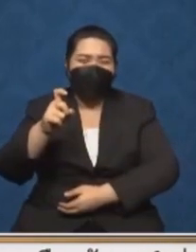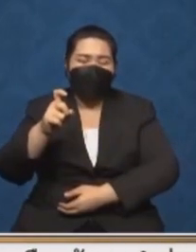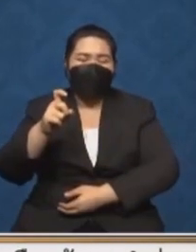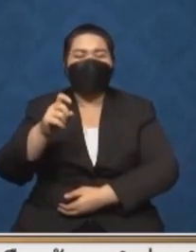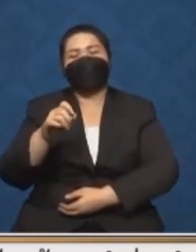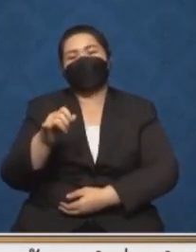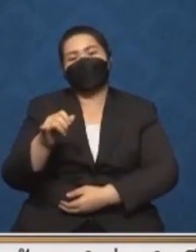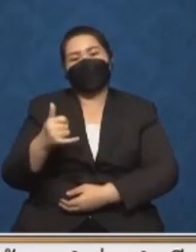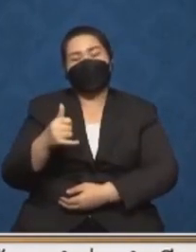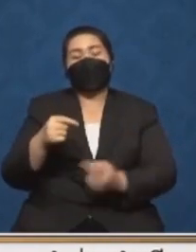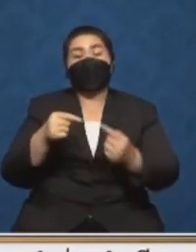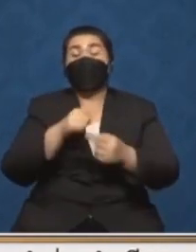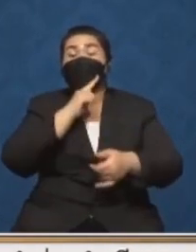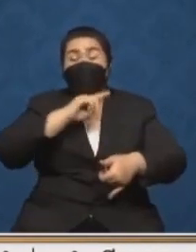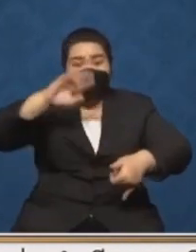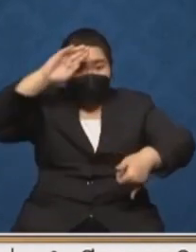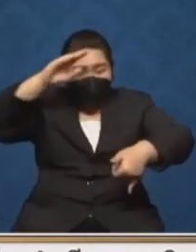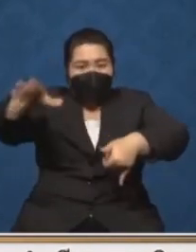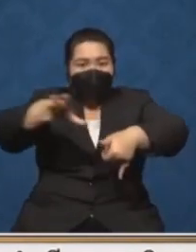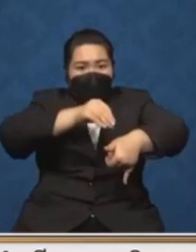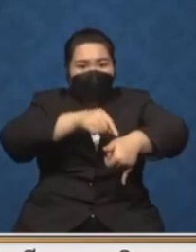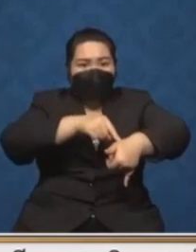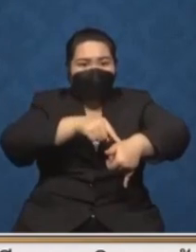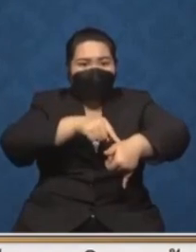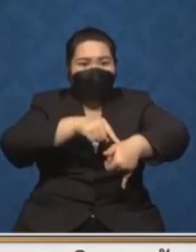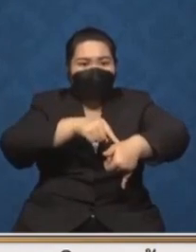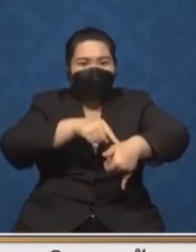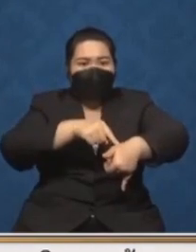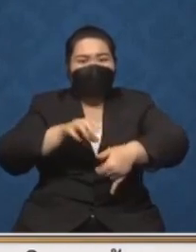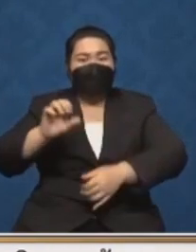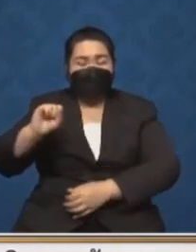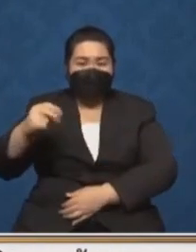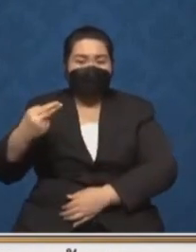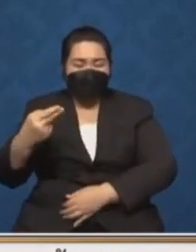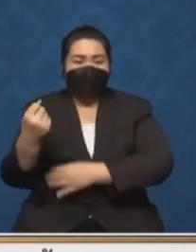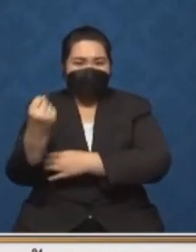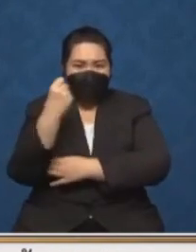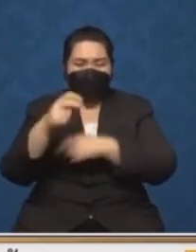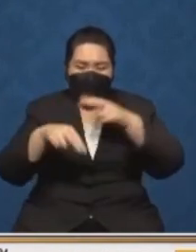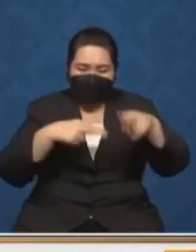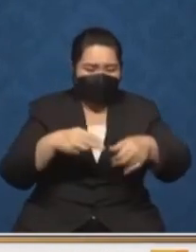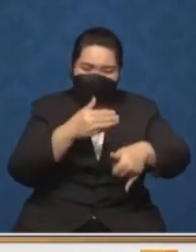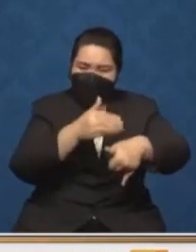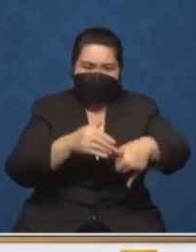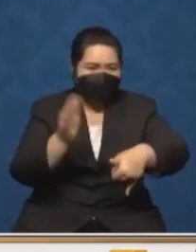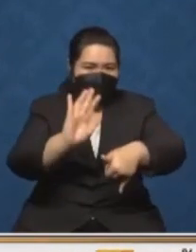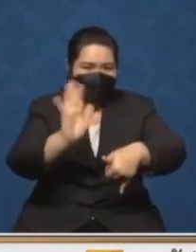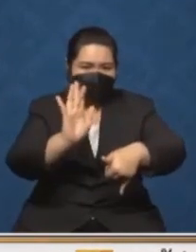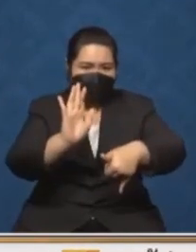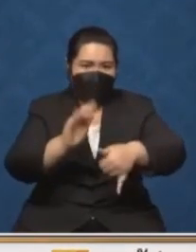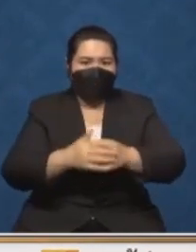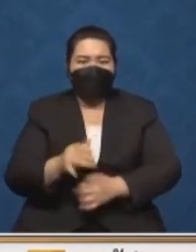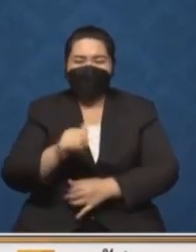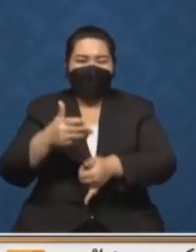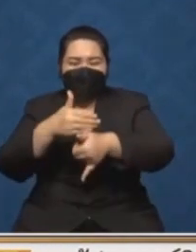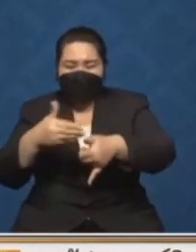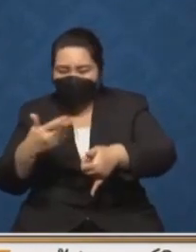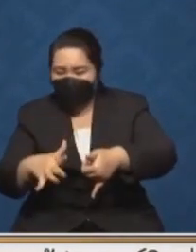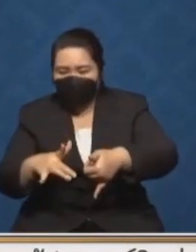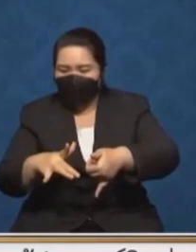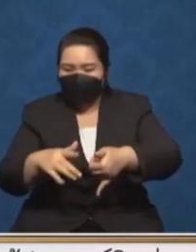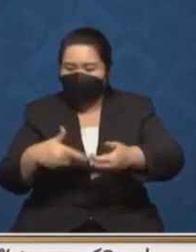ใชวเป็โลกสากรเี่เกเข้งวดไม่ทำแะหรอทำแะแล้ขายไม่ได้